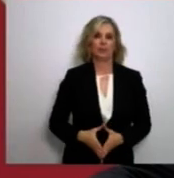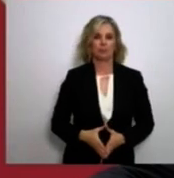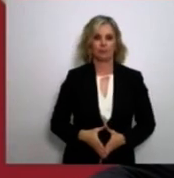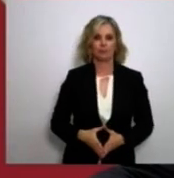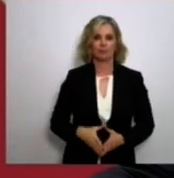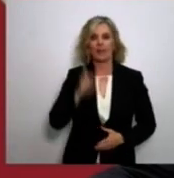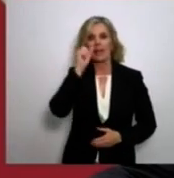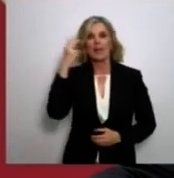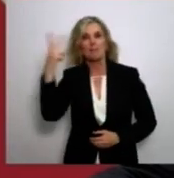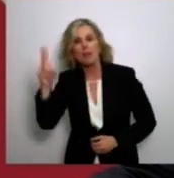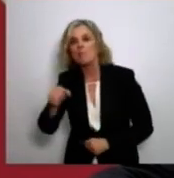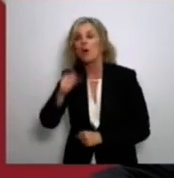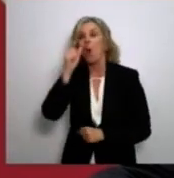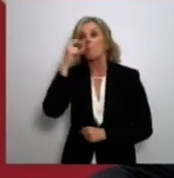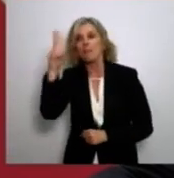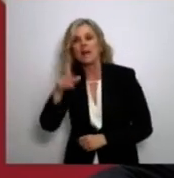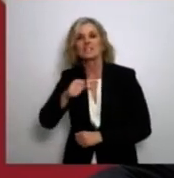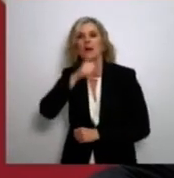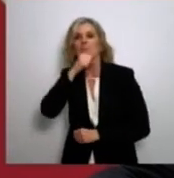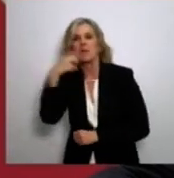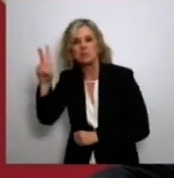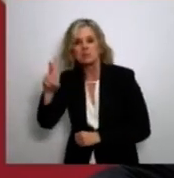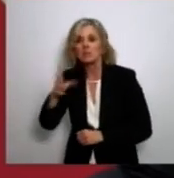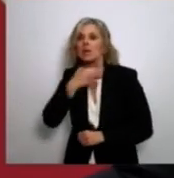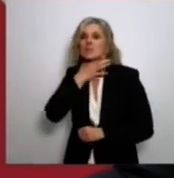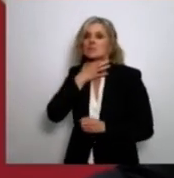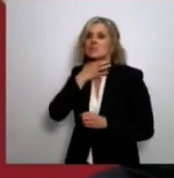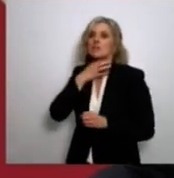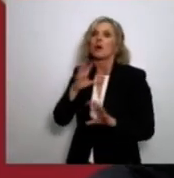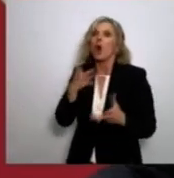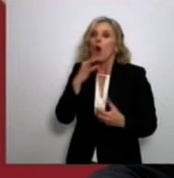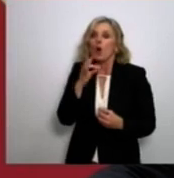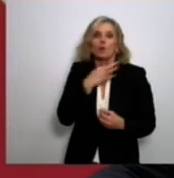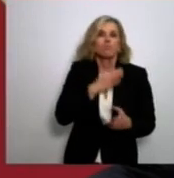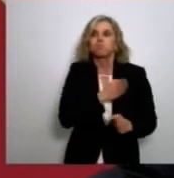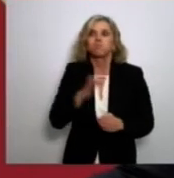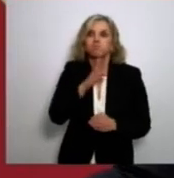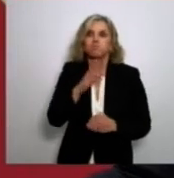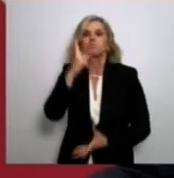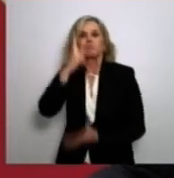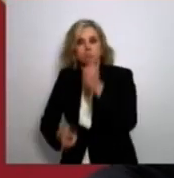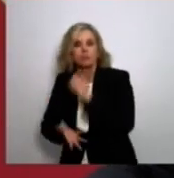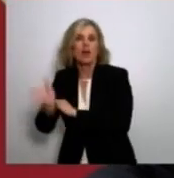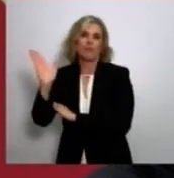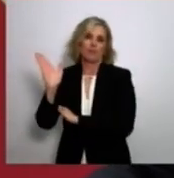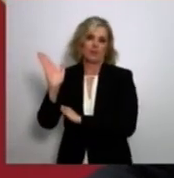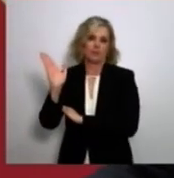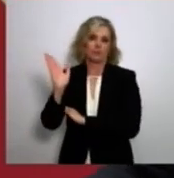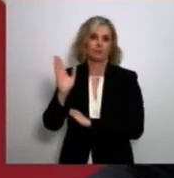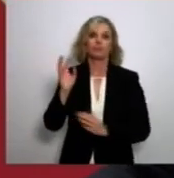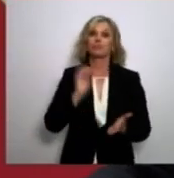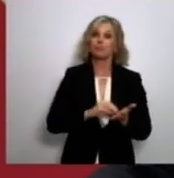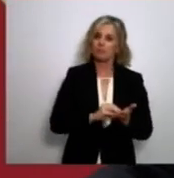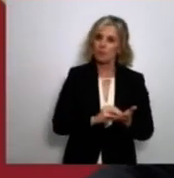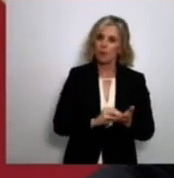που οι πατεράδες τους και οι παππούδες τους αναγκάστηκαν εγκλωβισμένοι στο γράμμο να φύγουν. Υπάρχουν άνθρωποι που ήταν απέναντι